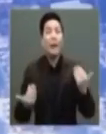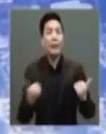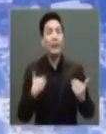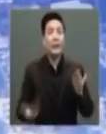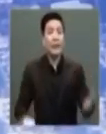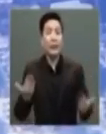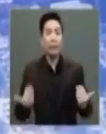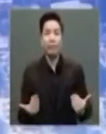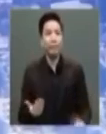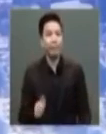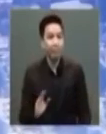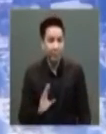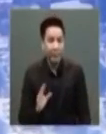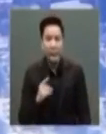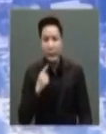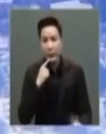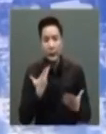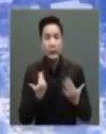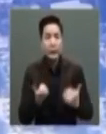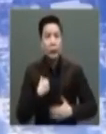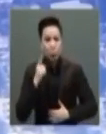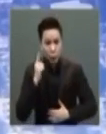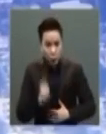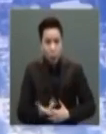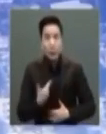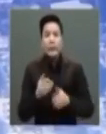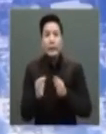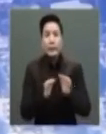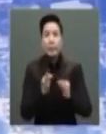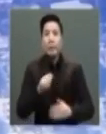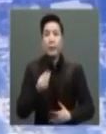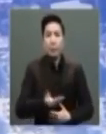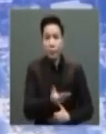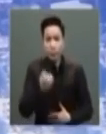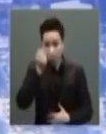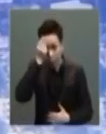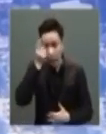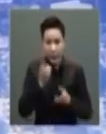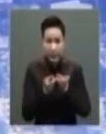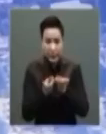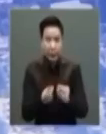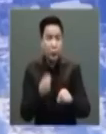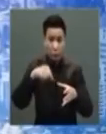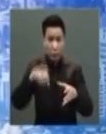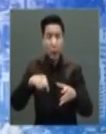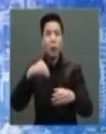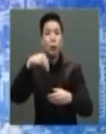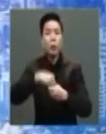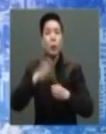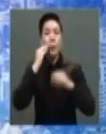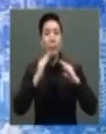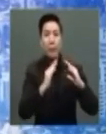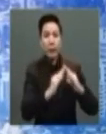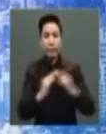ำการแยกกักกันในสถานที่รัฐบาลจัดให้จำนวน1รายได้แก่ผู้เดินทางกลับจากอินโดนีเซียซึ่งตอนนี้อยู่ที่จังหวัดสตูล